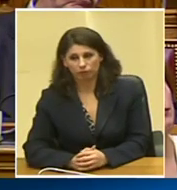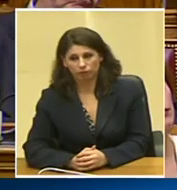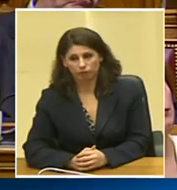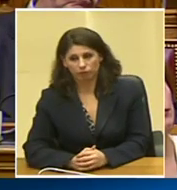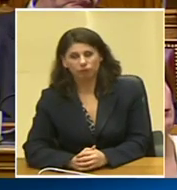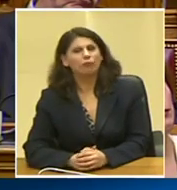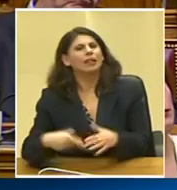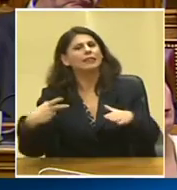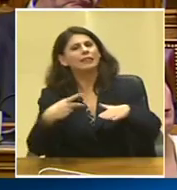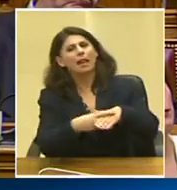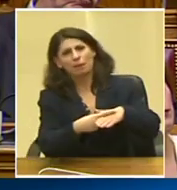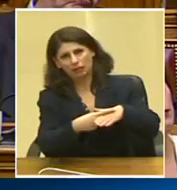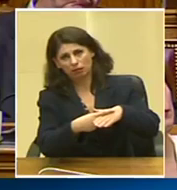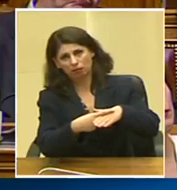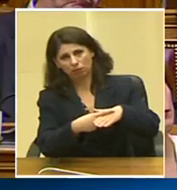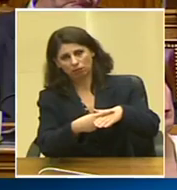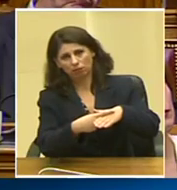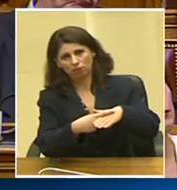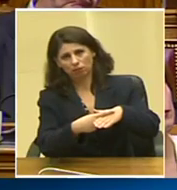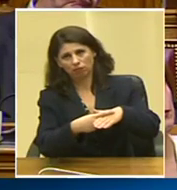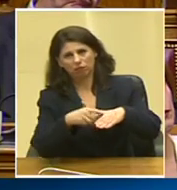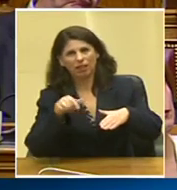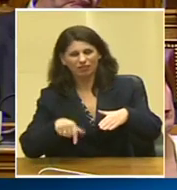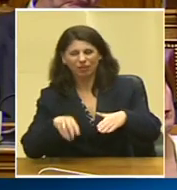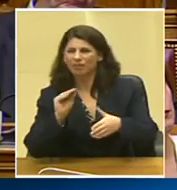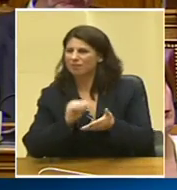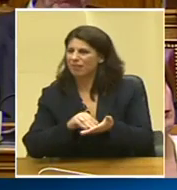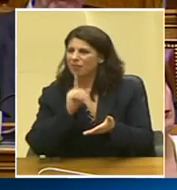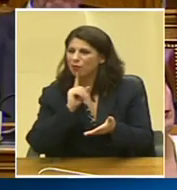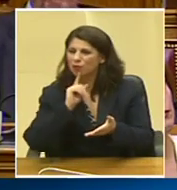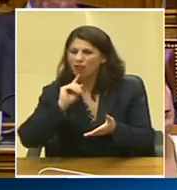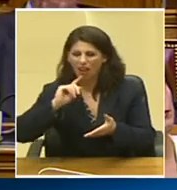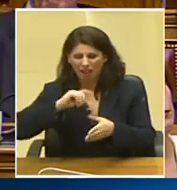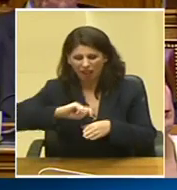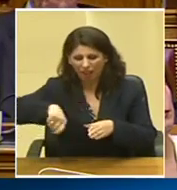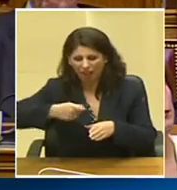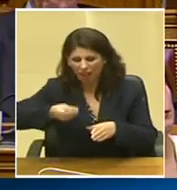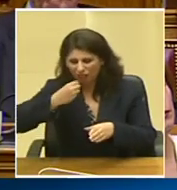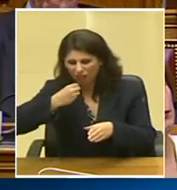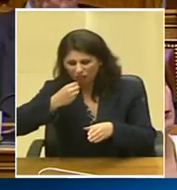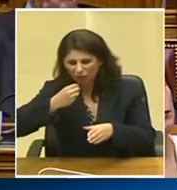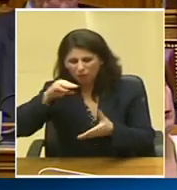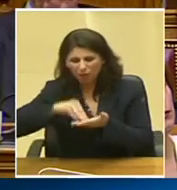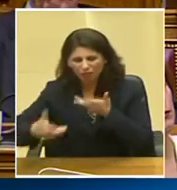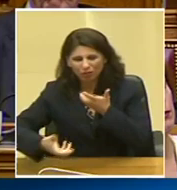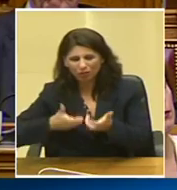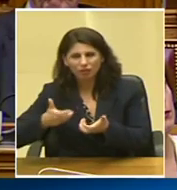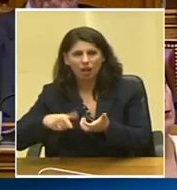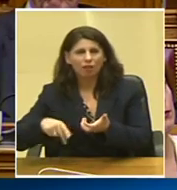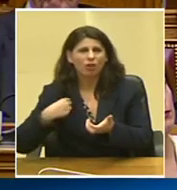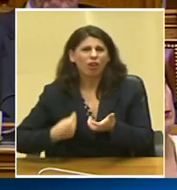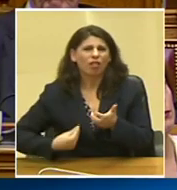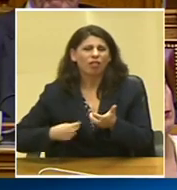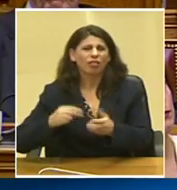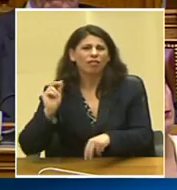των τραπεζών. Δεν θα πω για άλλα τα άλλα που είπατε, διότι είναι ξαναζεσταμένο φαγητό. Ιδίως σε ό,τι αφορά αυτά που είπατε για το δημοψήφισμα, έχει κουραστεί να σας ακούει